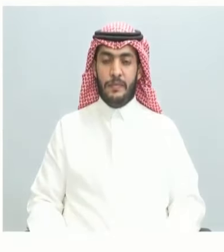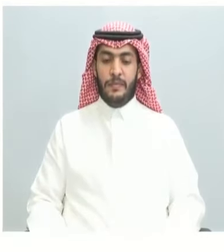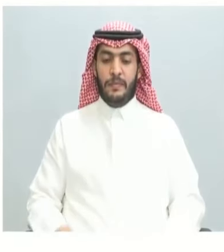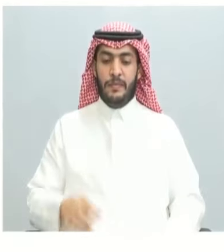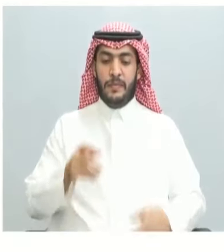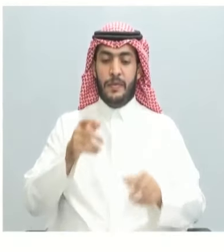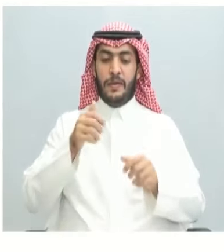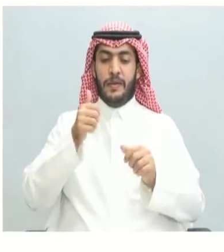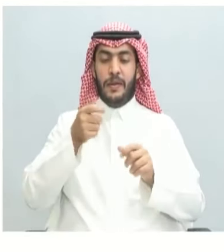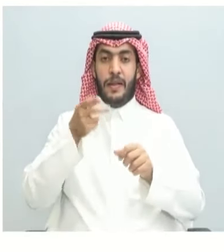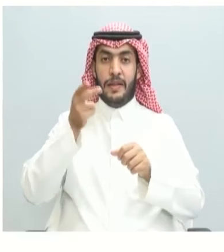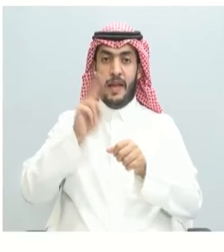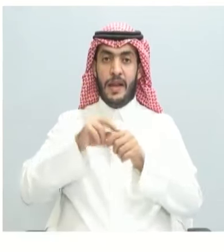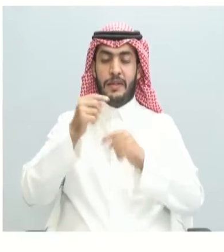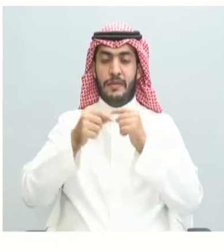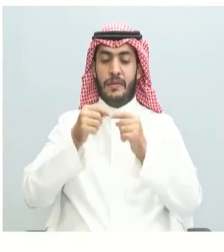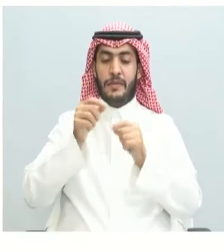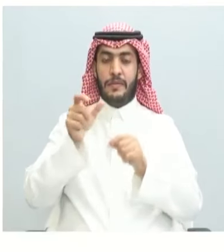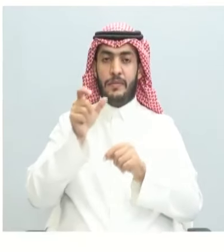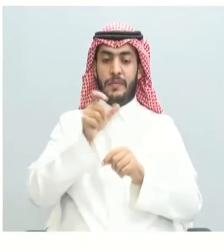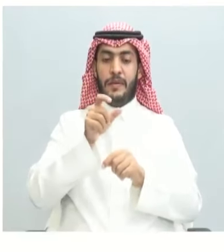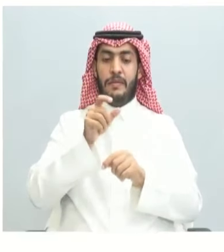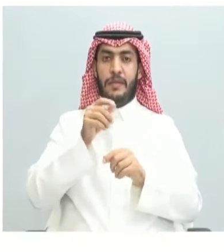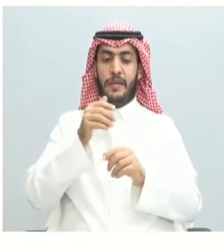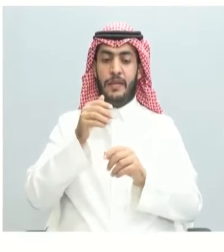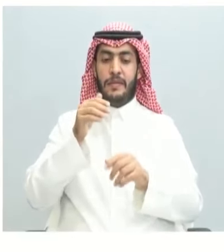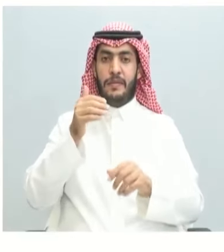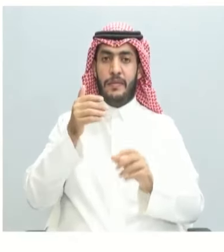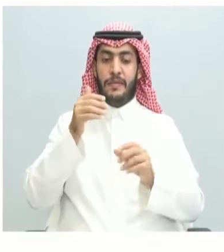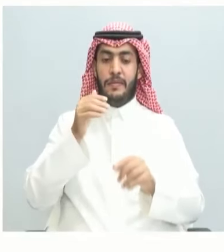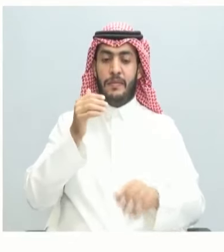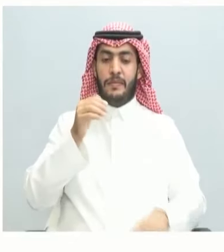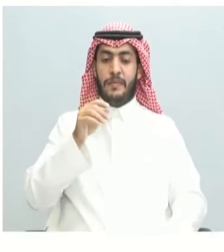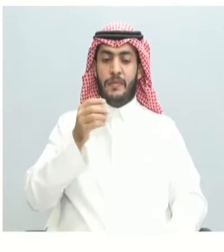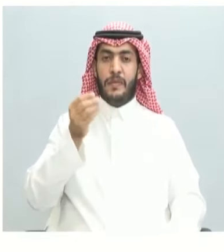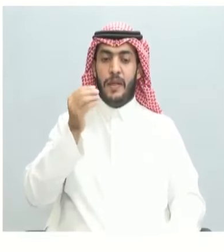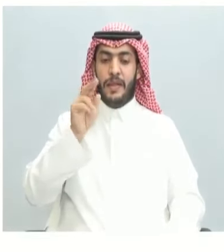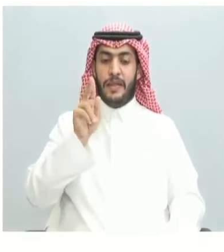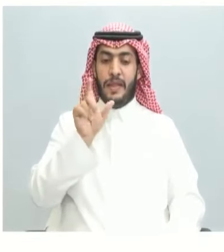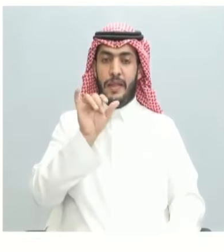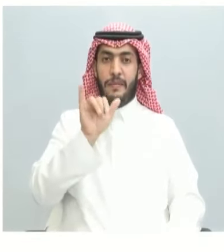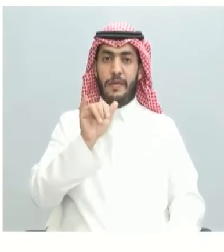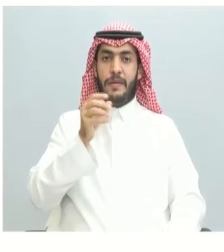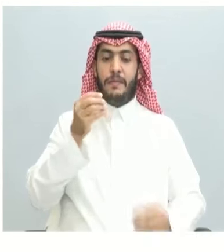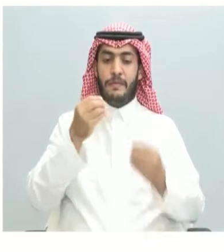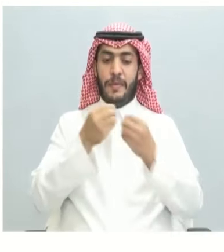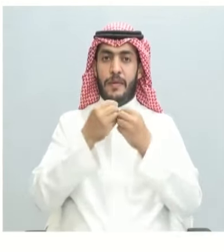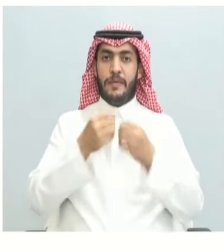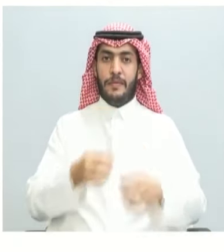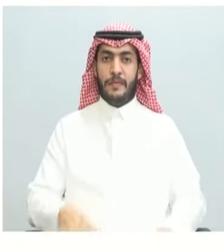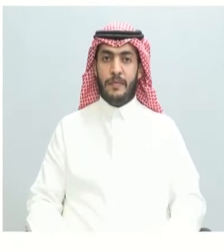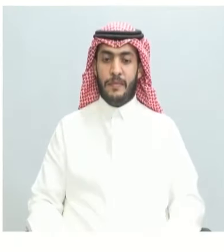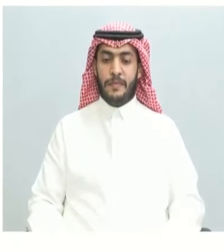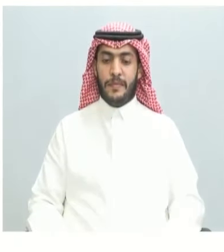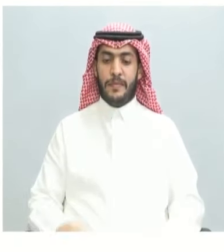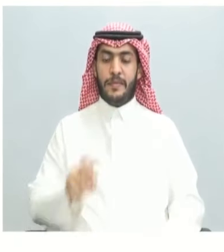تنفذ لبناه تكرر باستمرار اللبنات الموجوده بداخلها احسنتم وتنتمي اليها او تنتمي